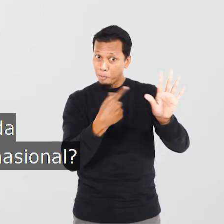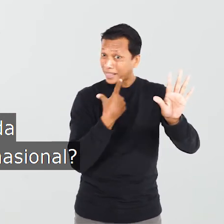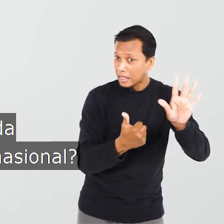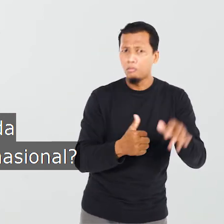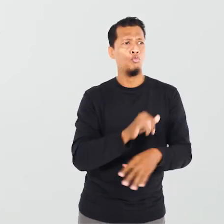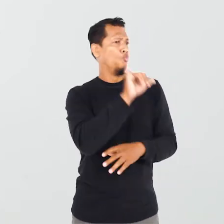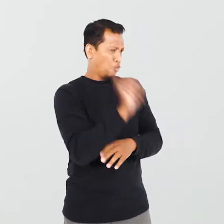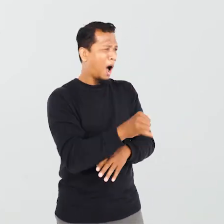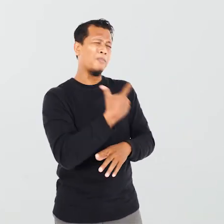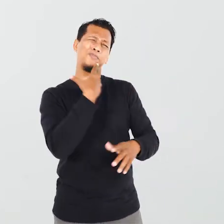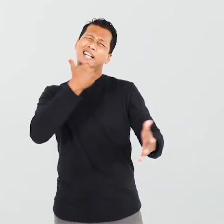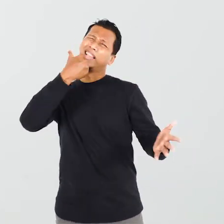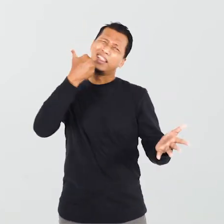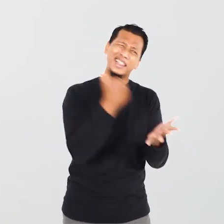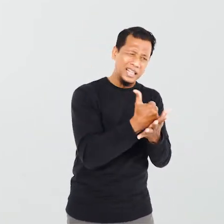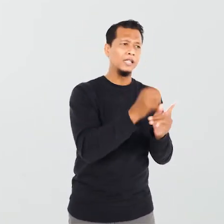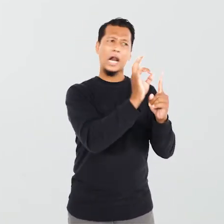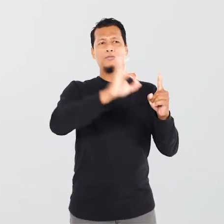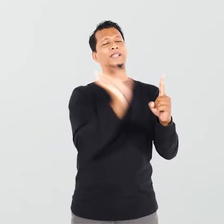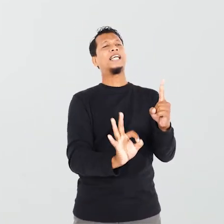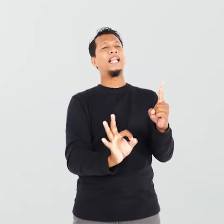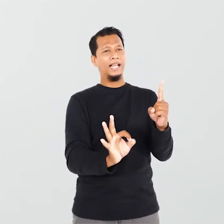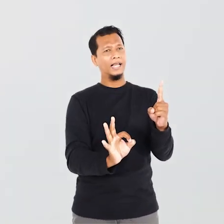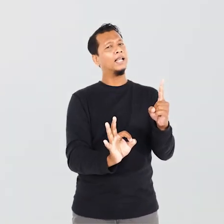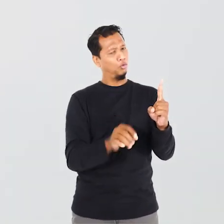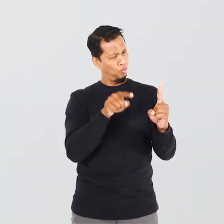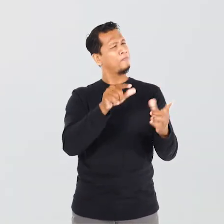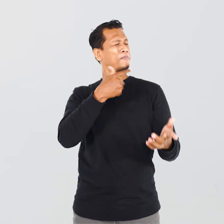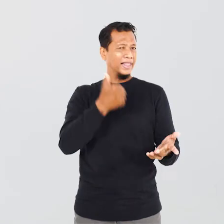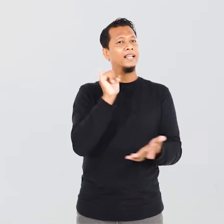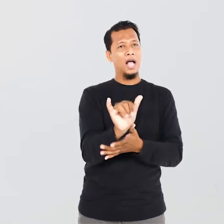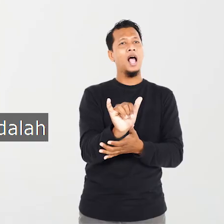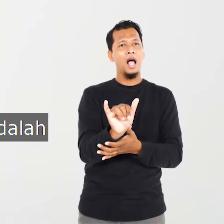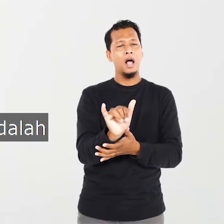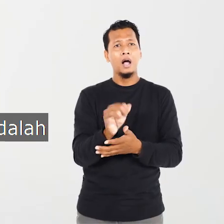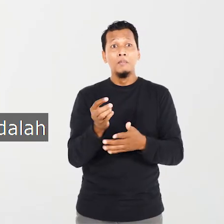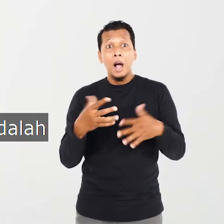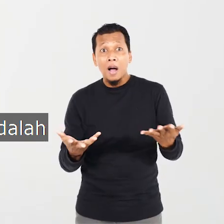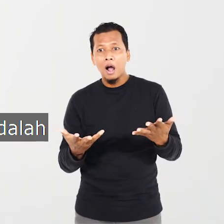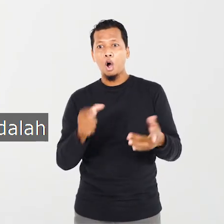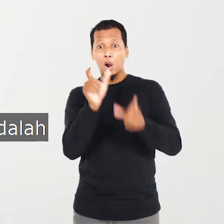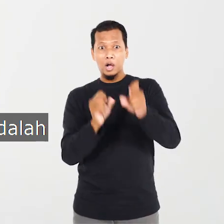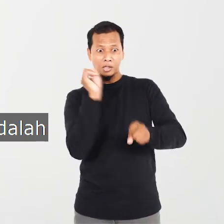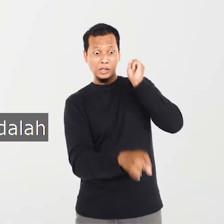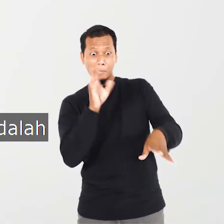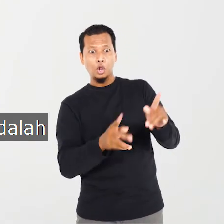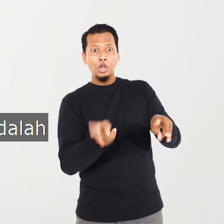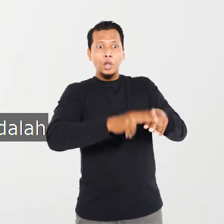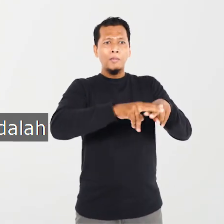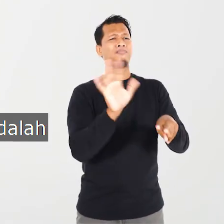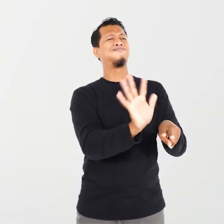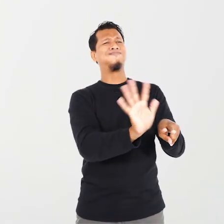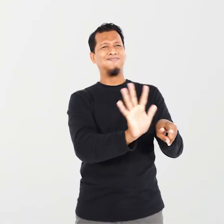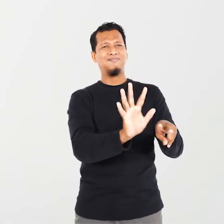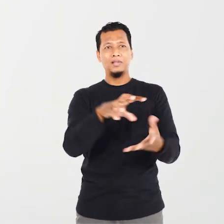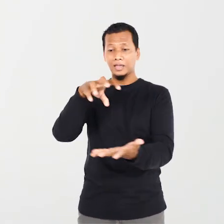taman nasional ini? Penting banget, 100% penting banget. Perlu dan penting. Paling simpel menurut gue itu deh, sekecil-kecil adalah ya udah jangan nambahin